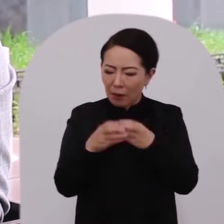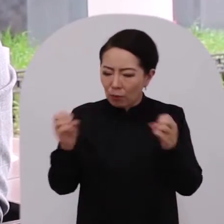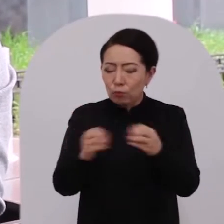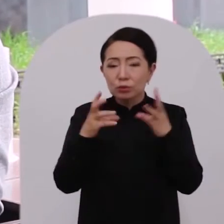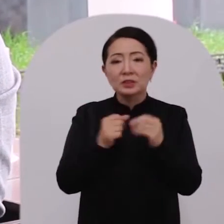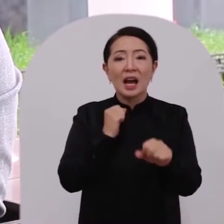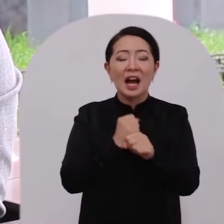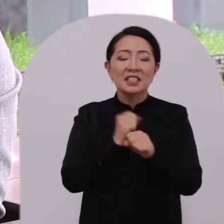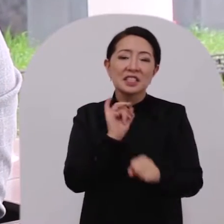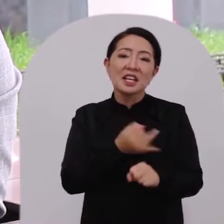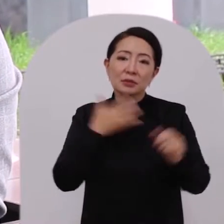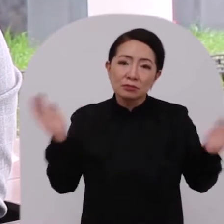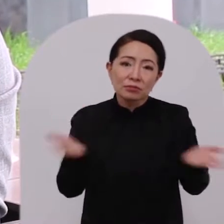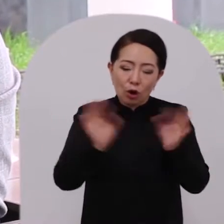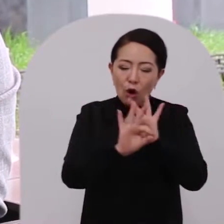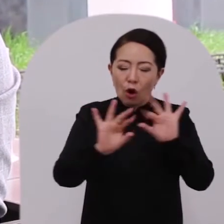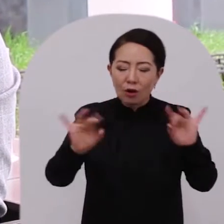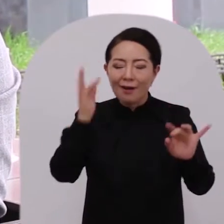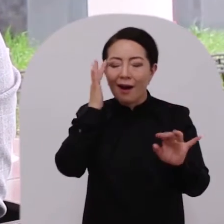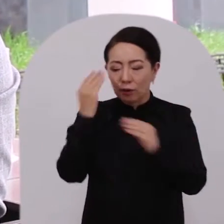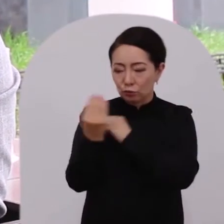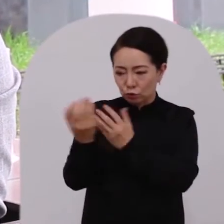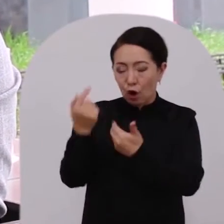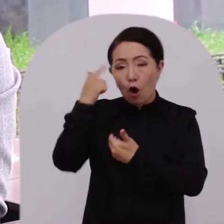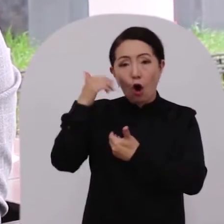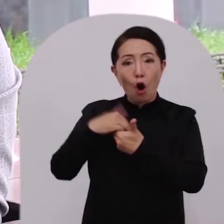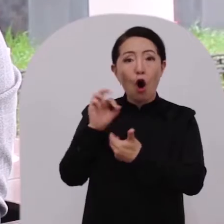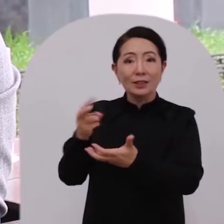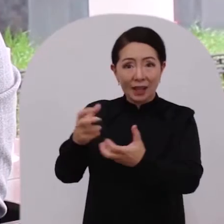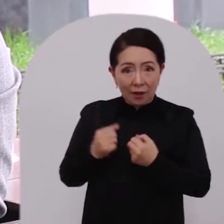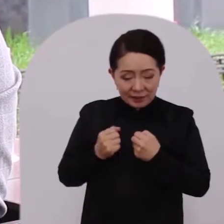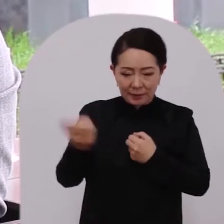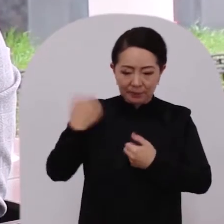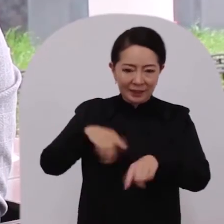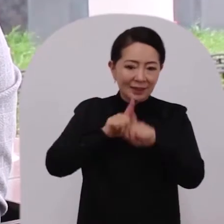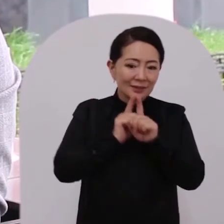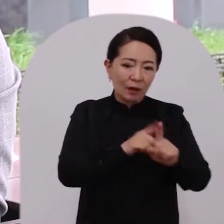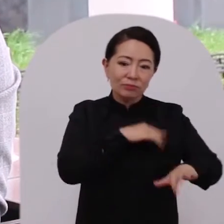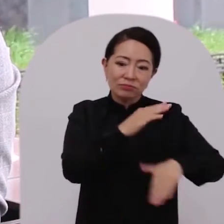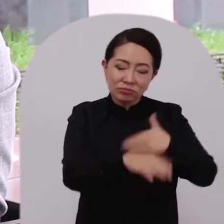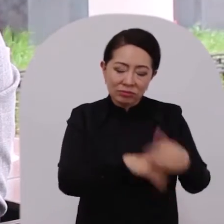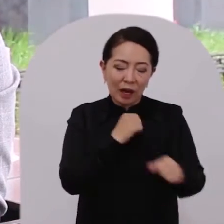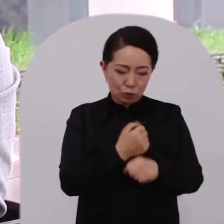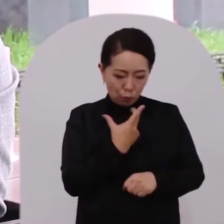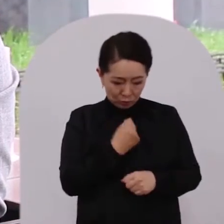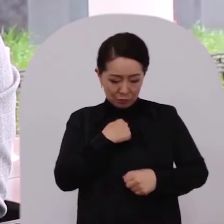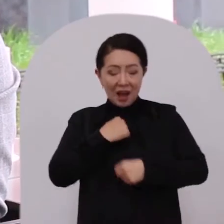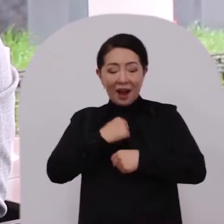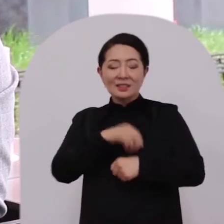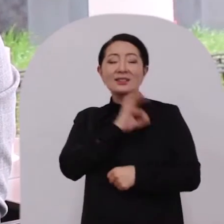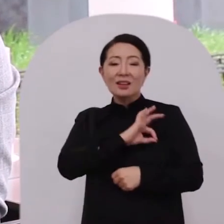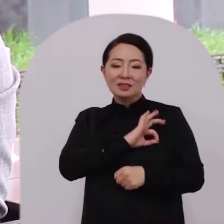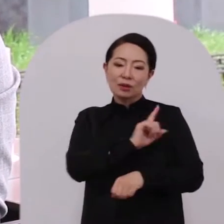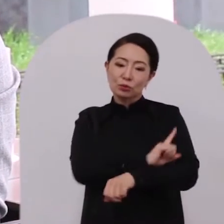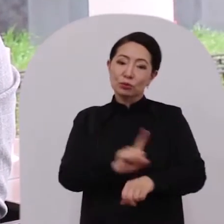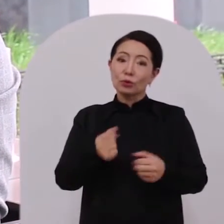бүрдүүлэх, багийн ажлыг идэвхжүүлэх гэдэг энэ олон аргачлалуудыг бас сургалтын өрөөнд олж авсан. За үнийг бол төсөл хэрэгжүүлэхээс гадна үндсэн ажилдаа ч гэсэн ашиглаад